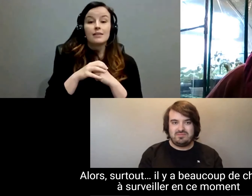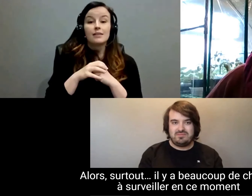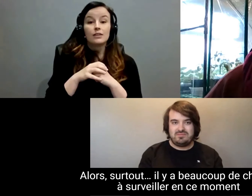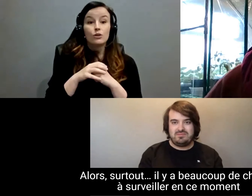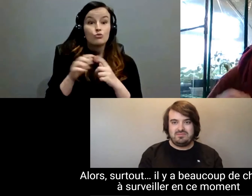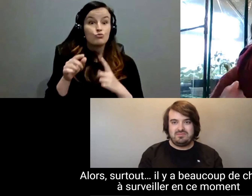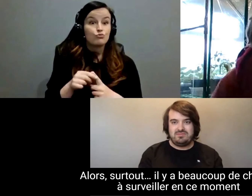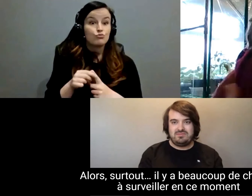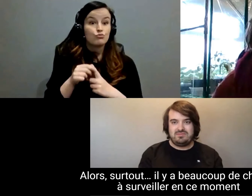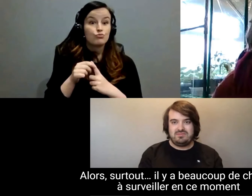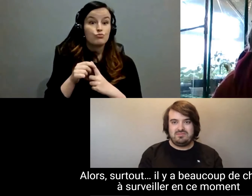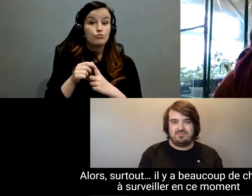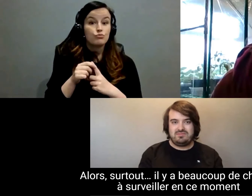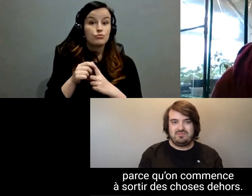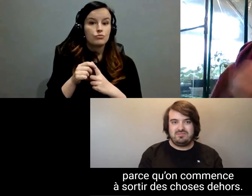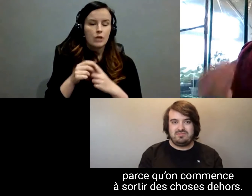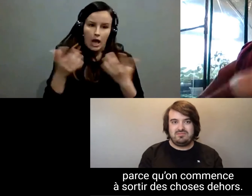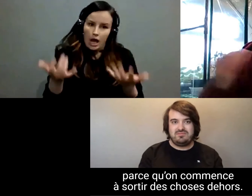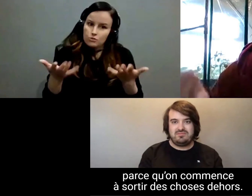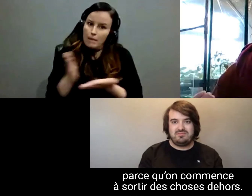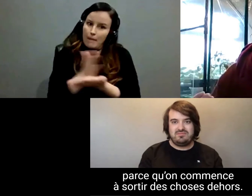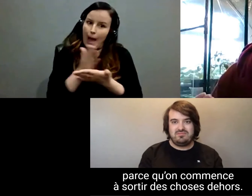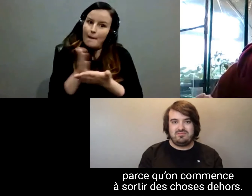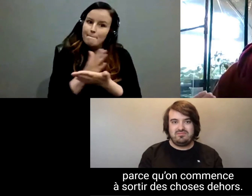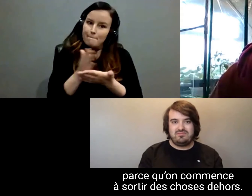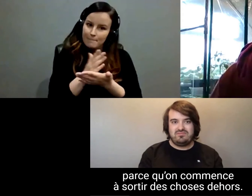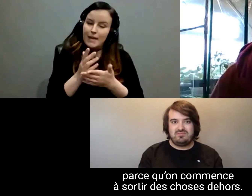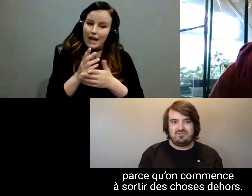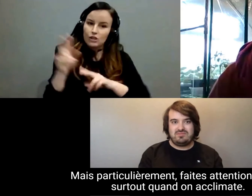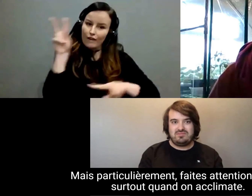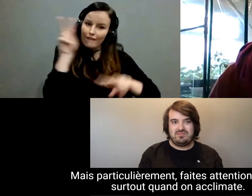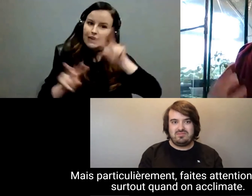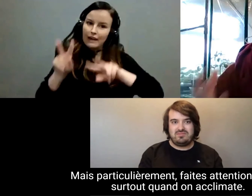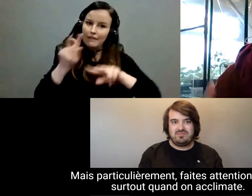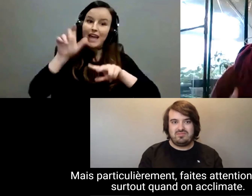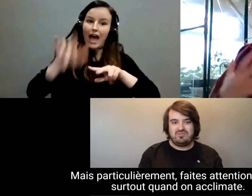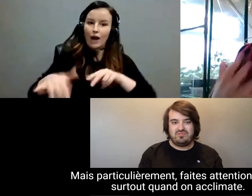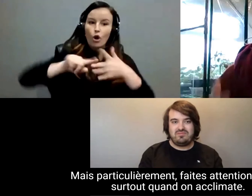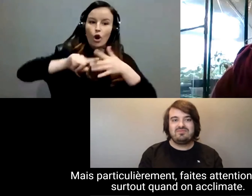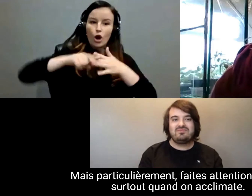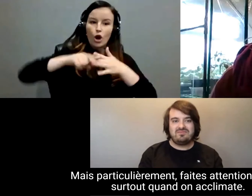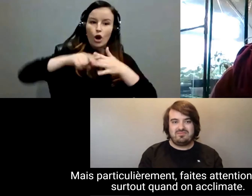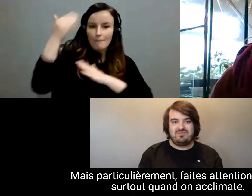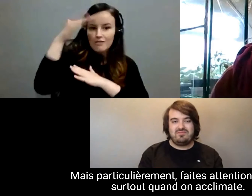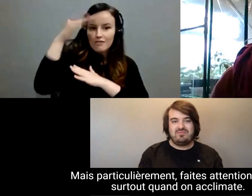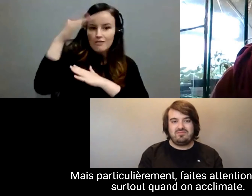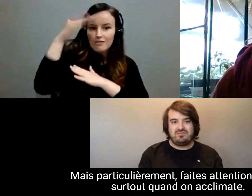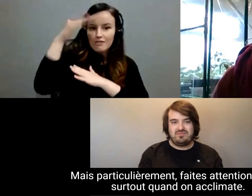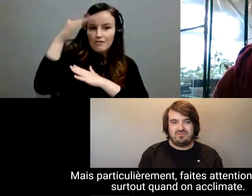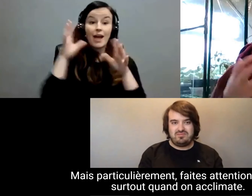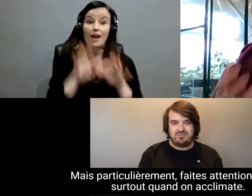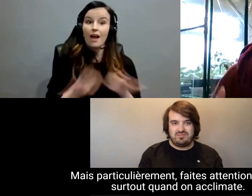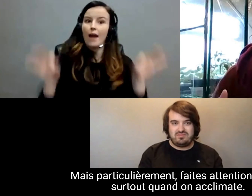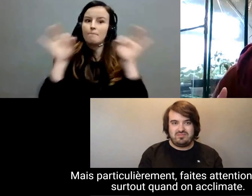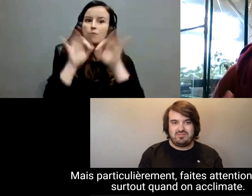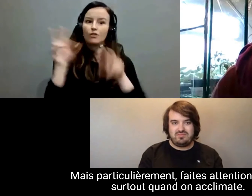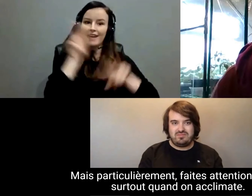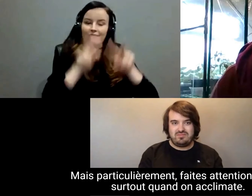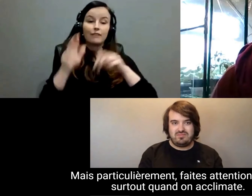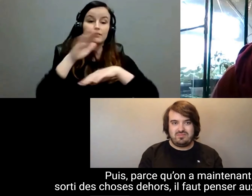surtout, il y a beaucoup de choses à surveiller en ce moment parce qu'on commence à sortir des choses dehors. Mais particulièrement, faites attention au gel, surtout quand on